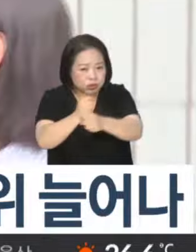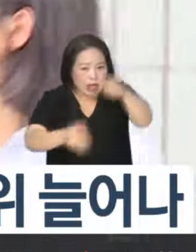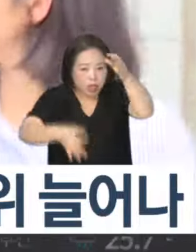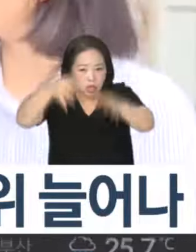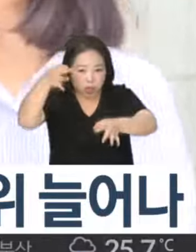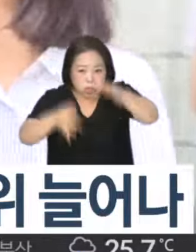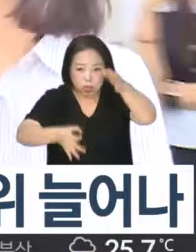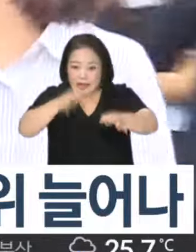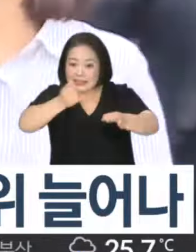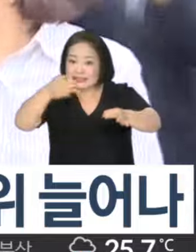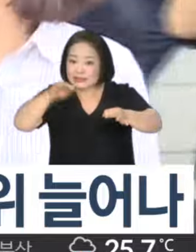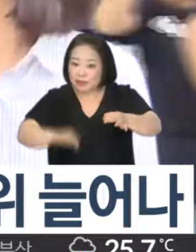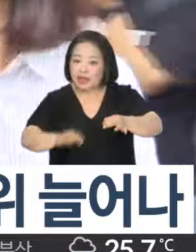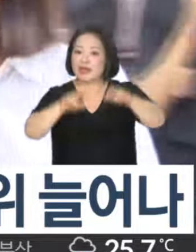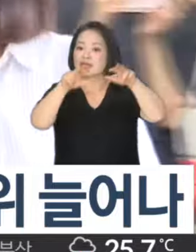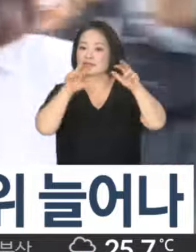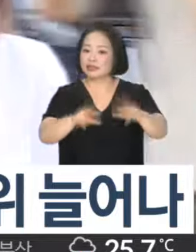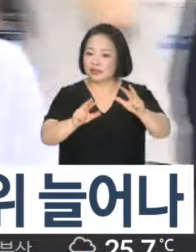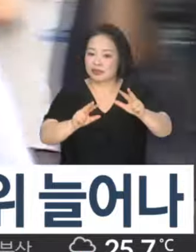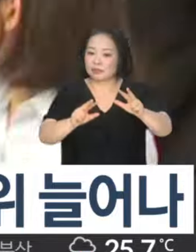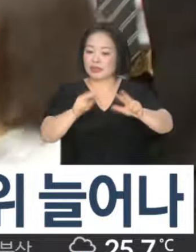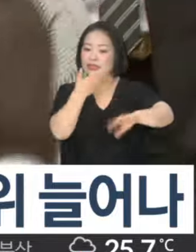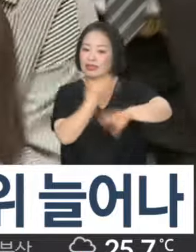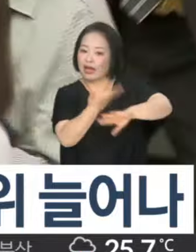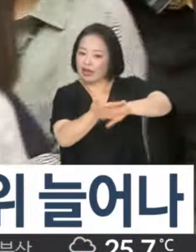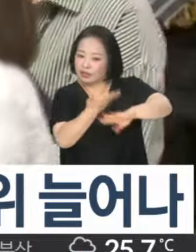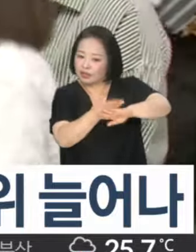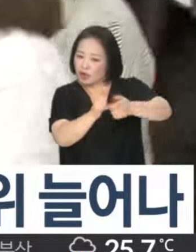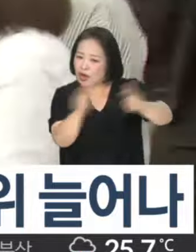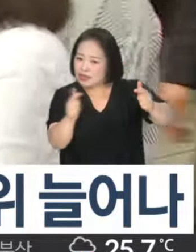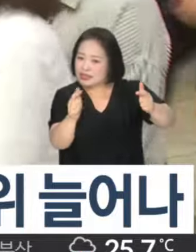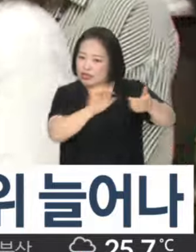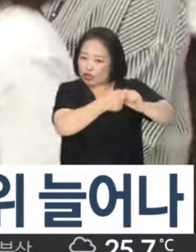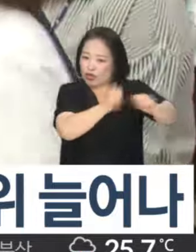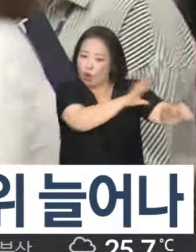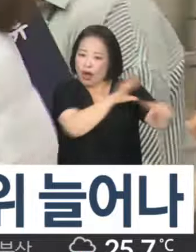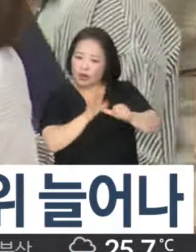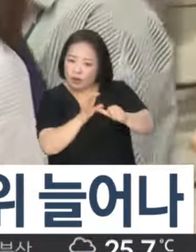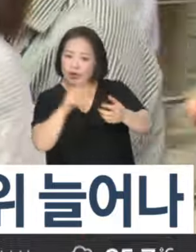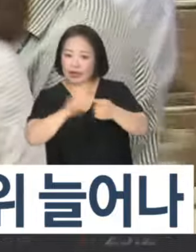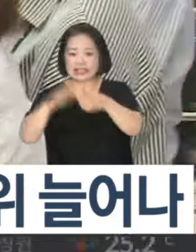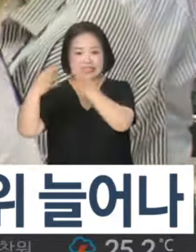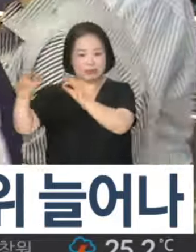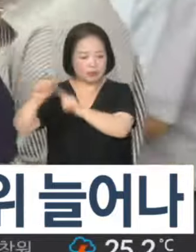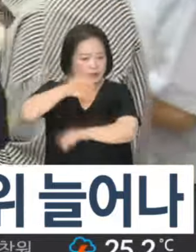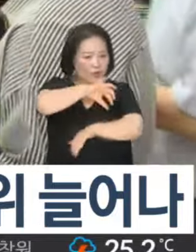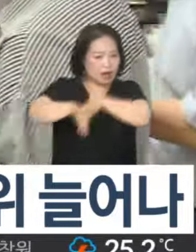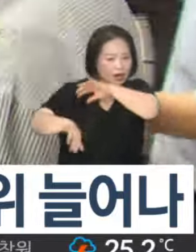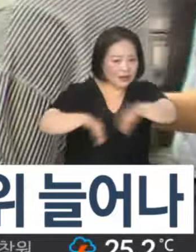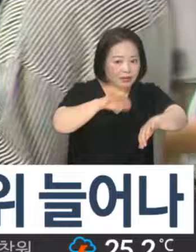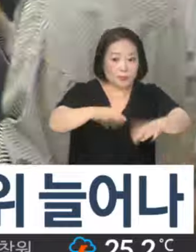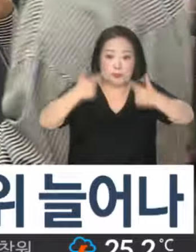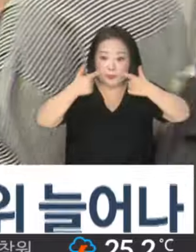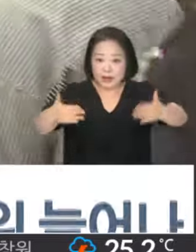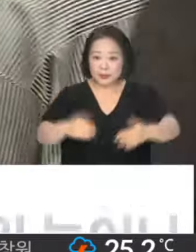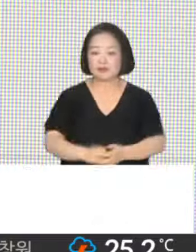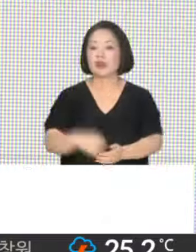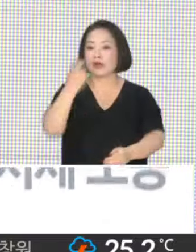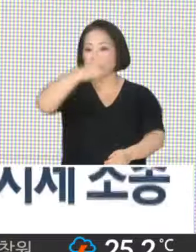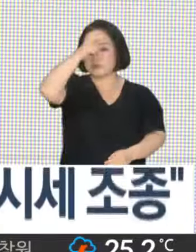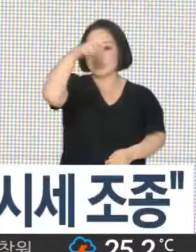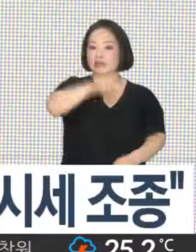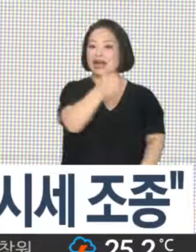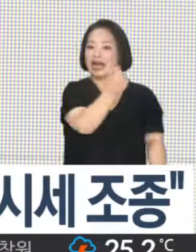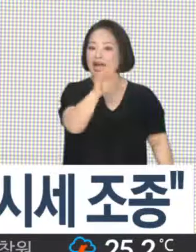사모펀드 운영사 원아시아 파트너스 자금이 투입된 시점에도 김 위원장이 관여했다고 판단해 범위를 늘렸습니다. 검찰은